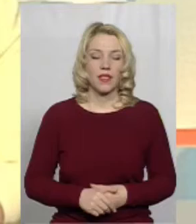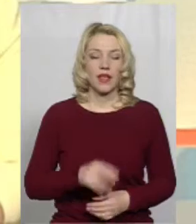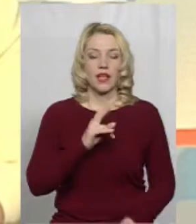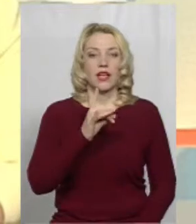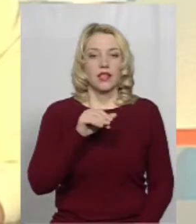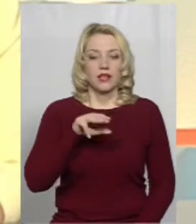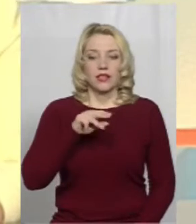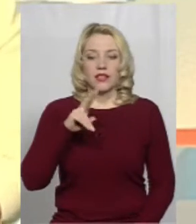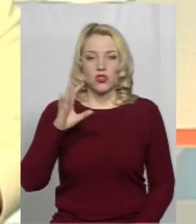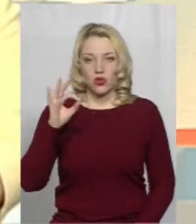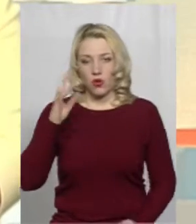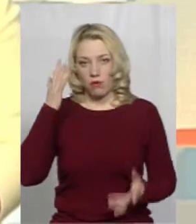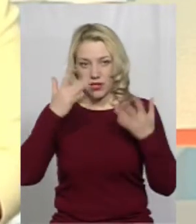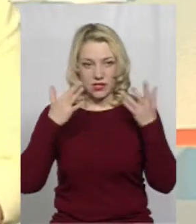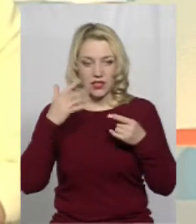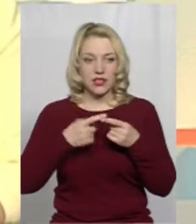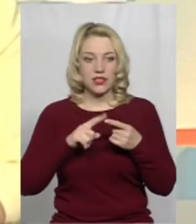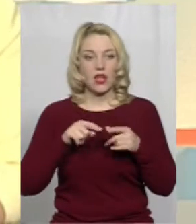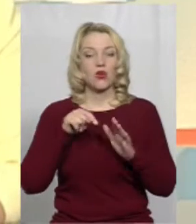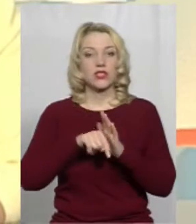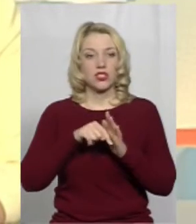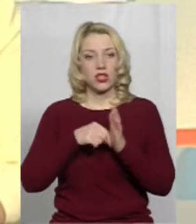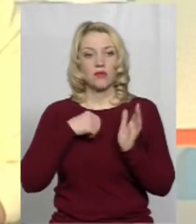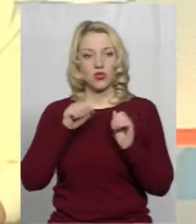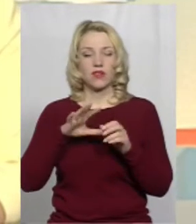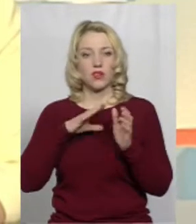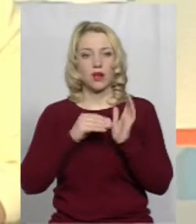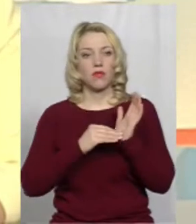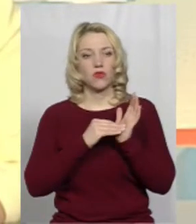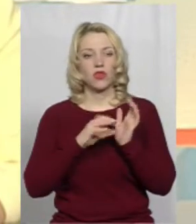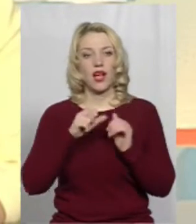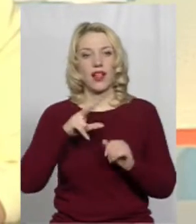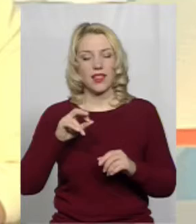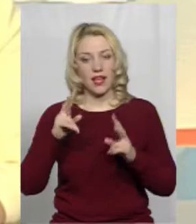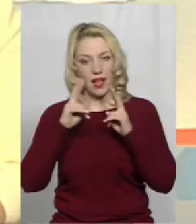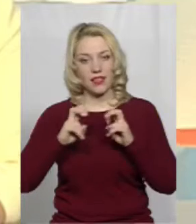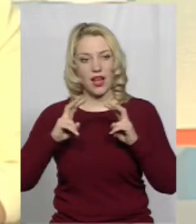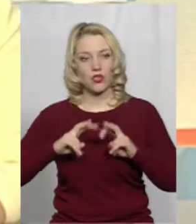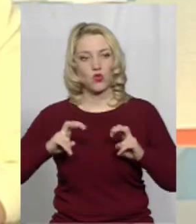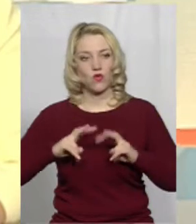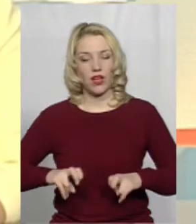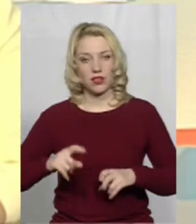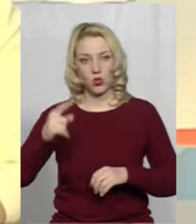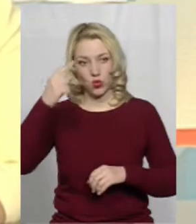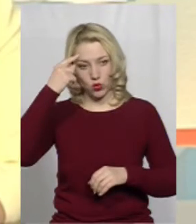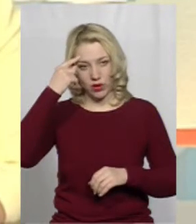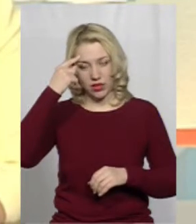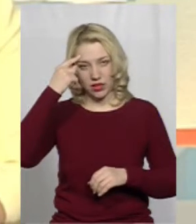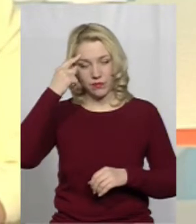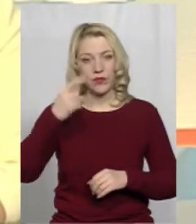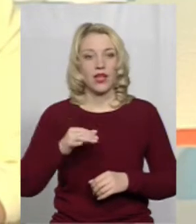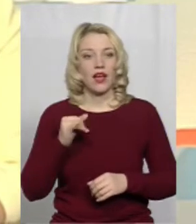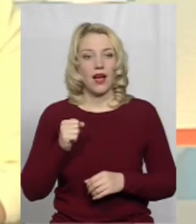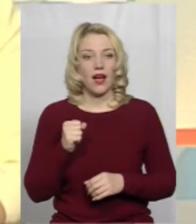Критично мислити означає, знову ж таки, я повторююсь, напевно, але все-таки аналізувати, думати,